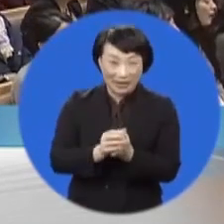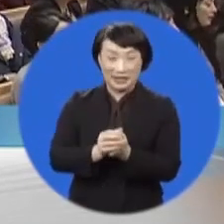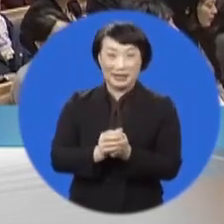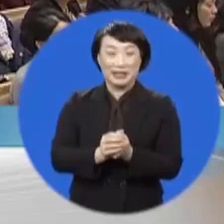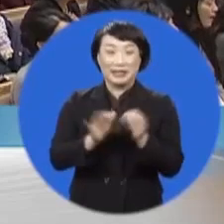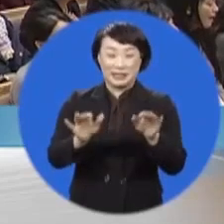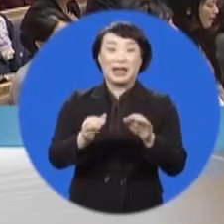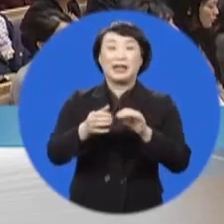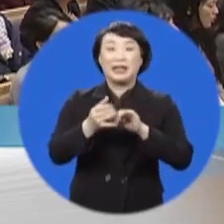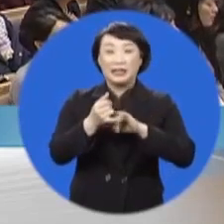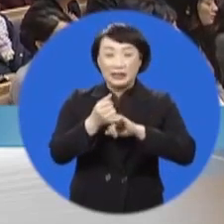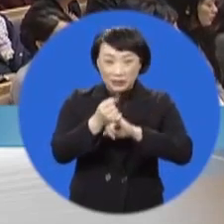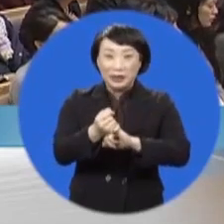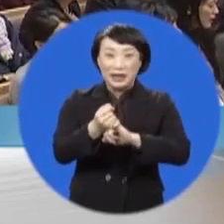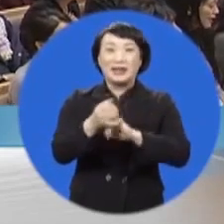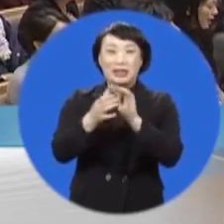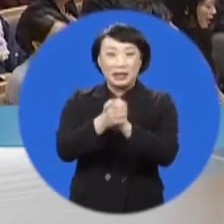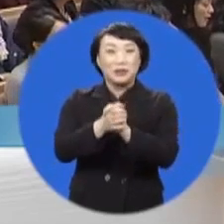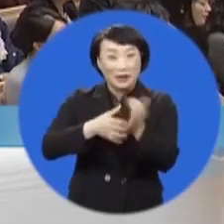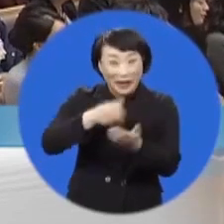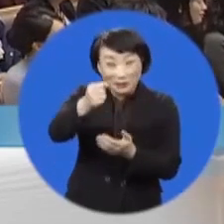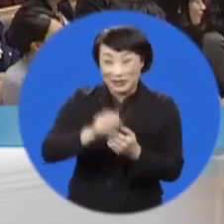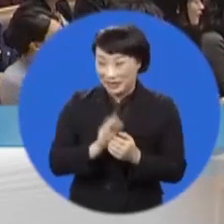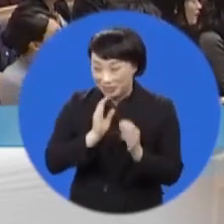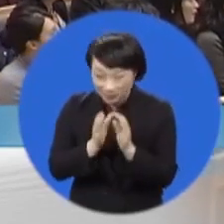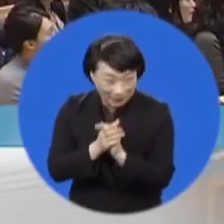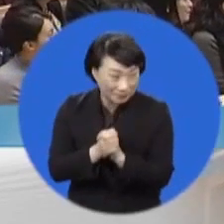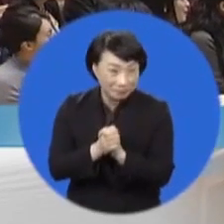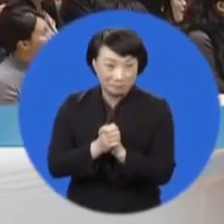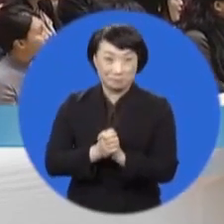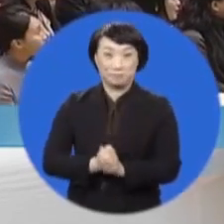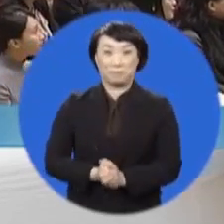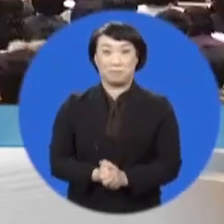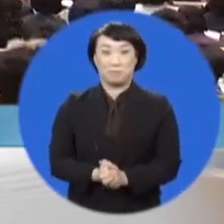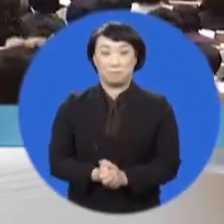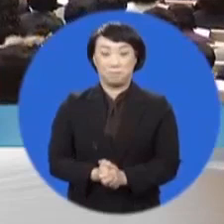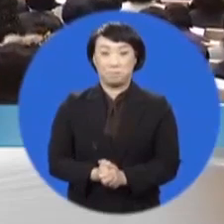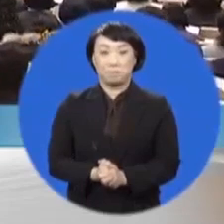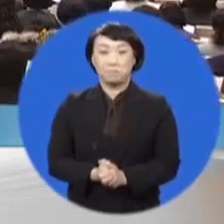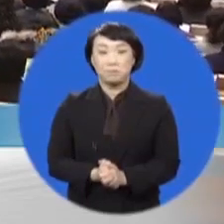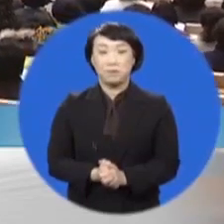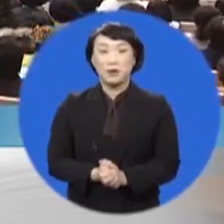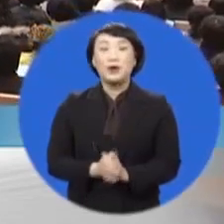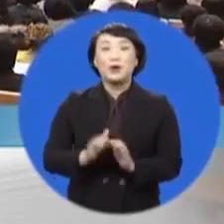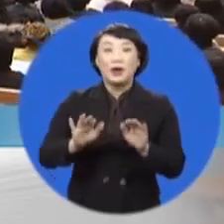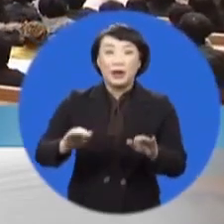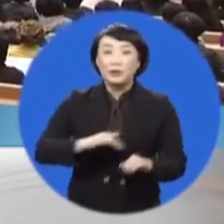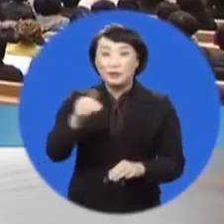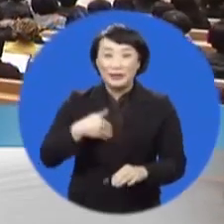222 제 앞쪽을 충치 달아 아멘 왜 하나님은 무기